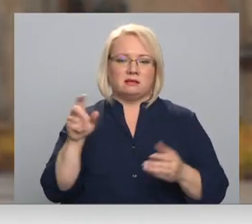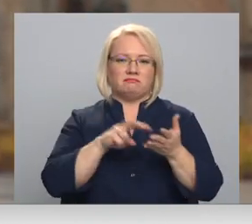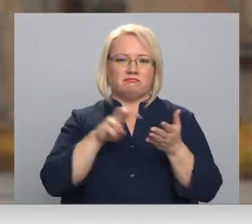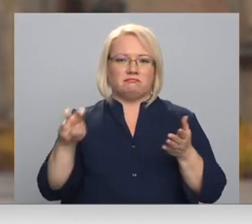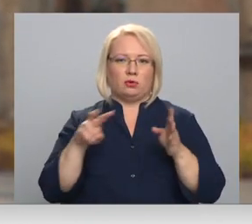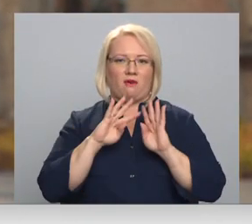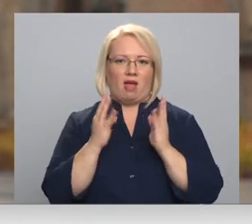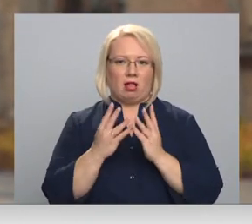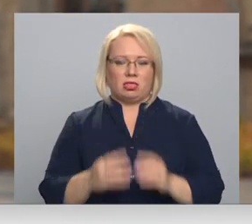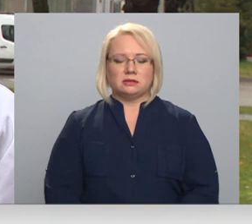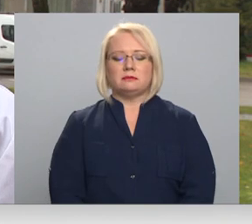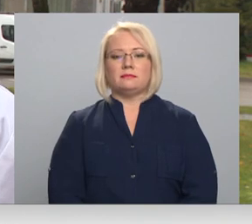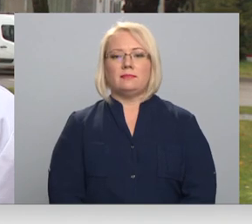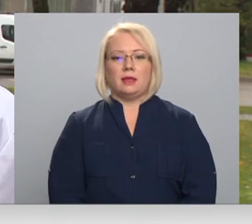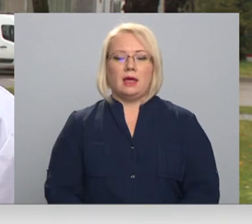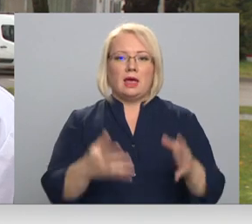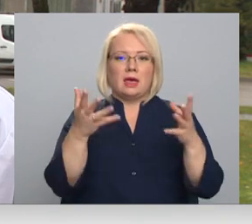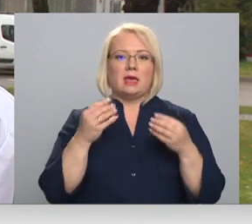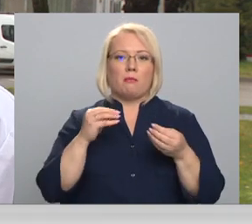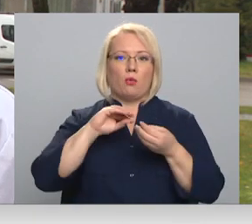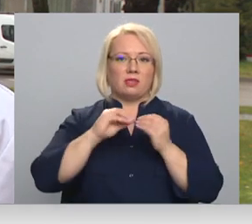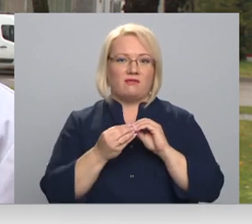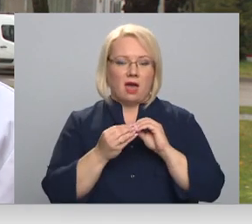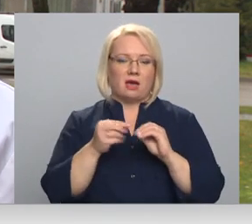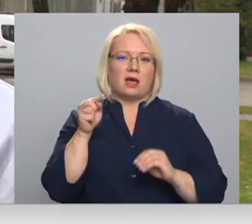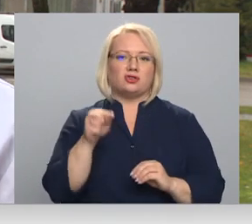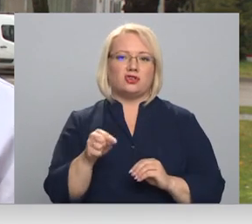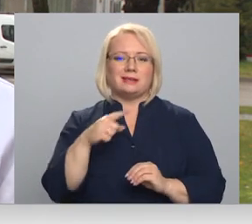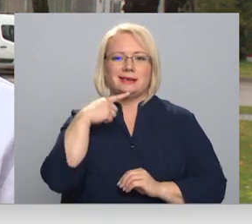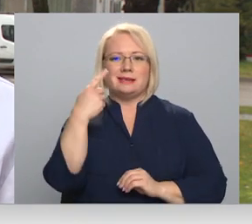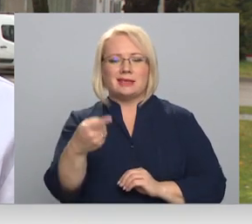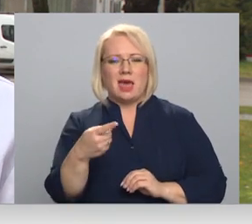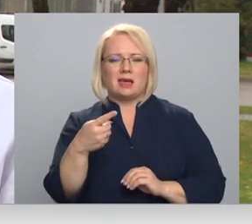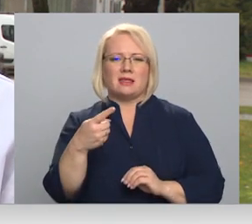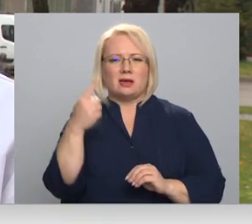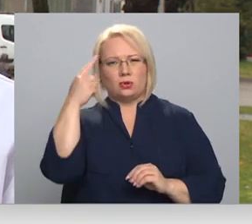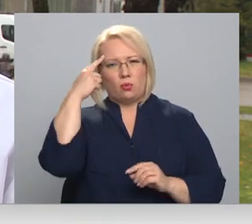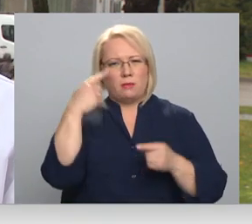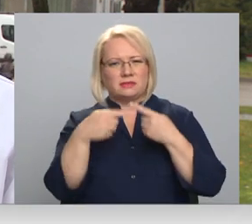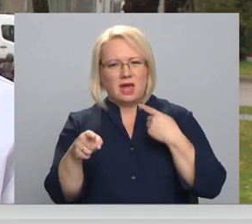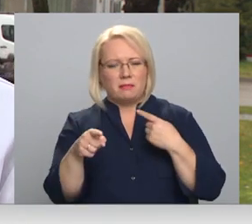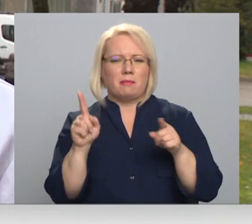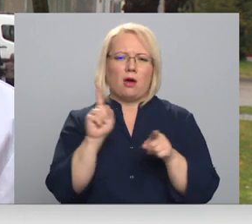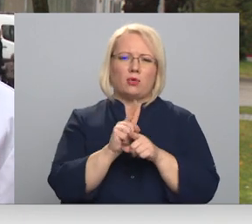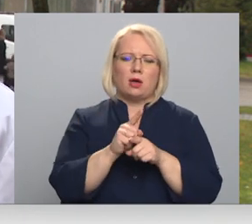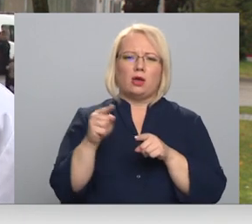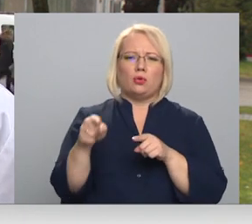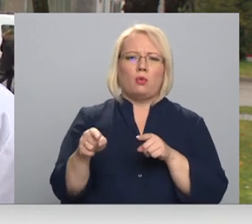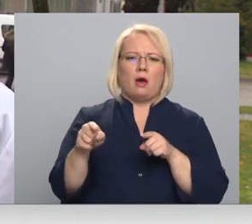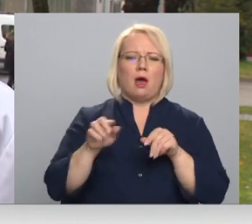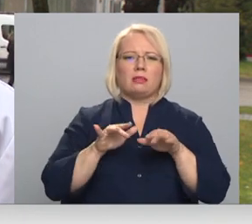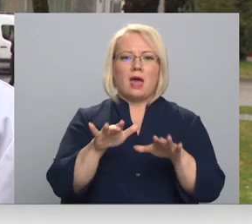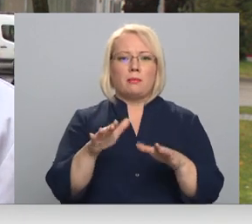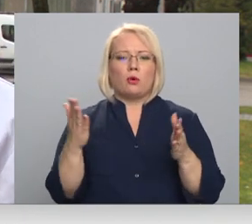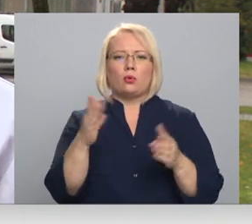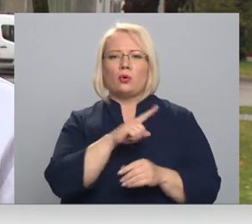valdes. Ņemot vērā šīs izteiktās domstarpības un arī to darbību, kuru es